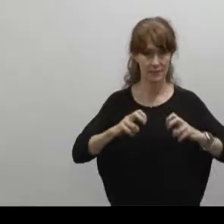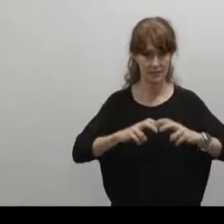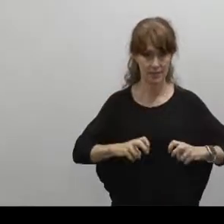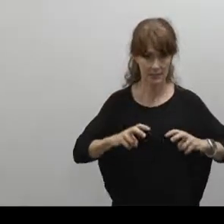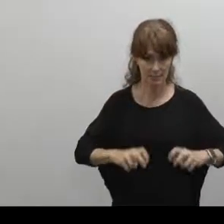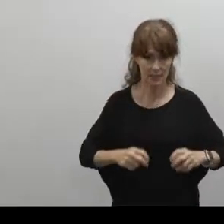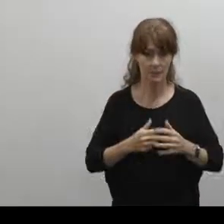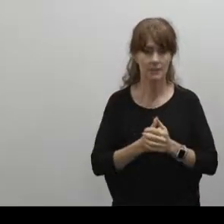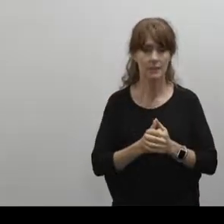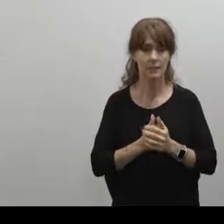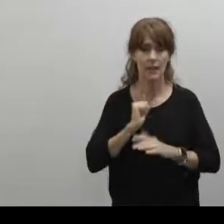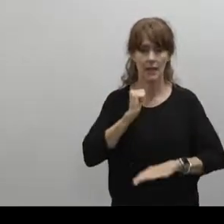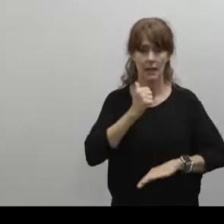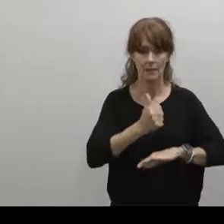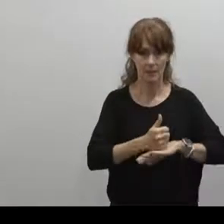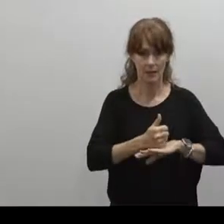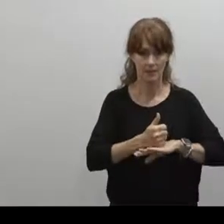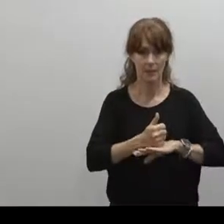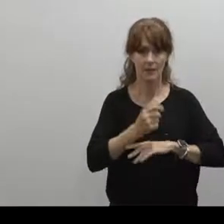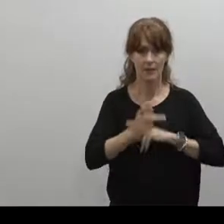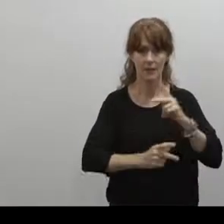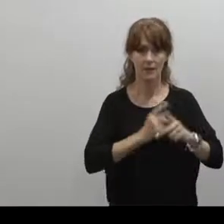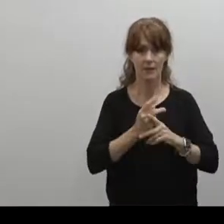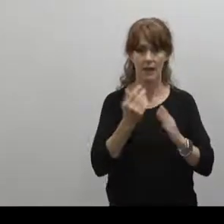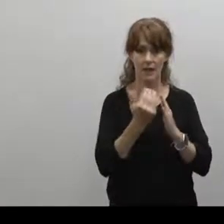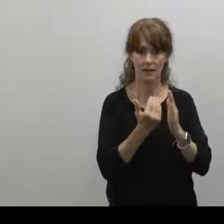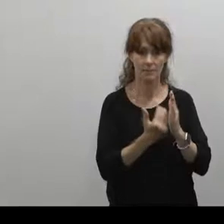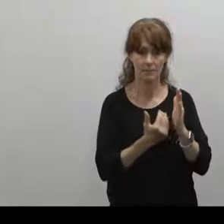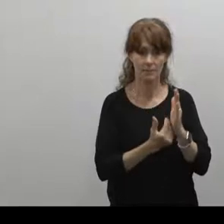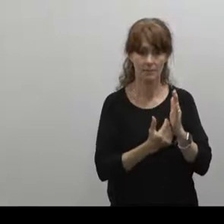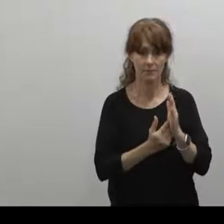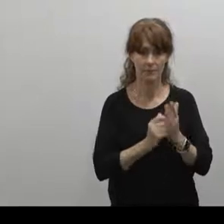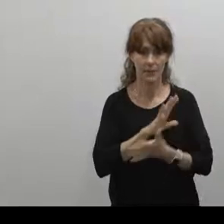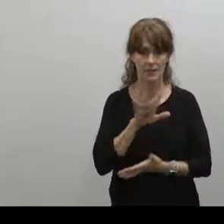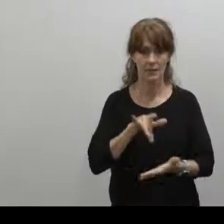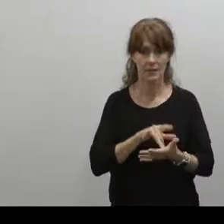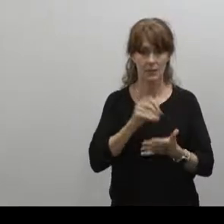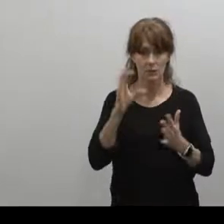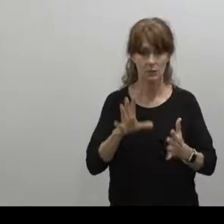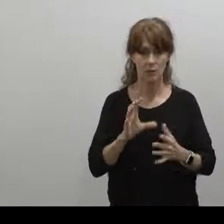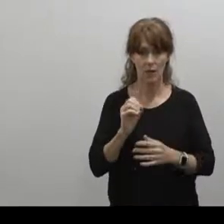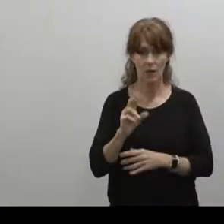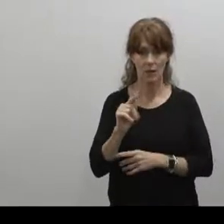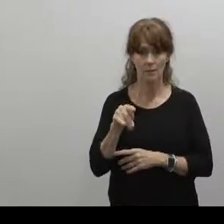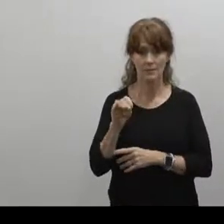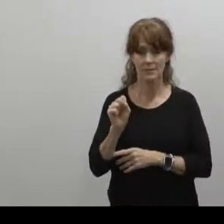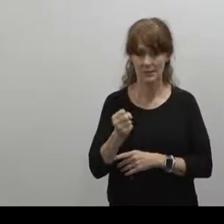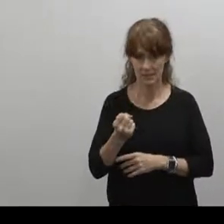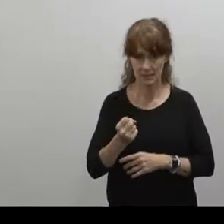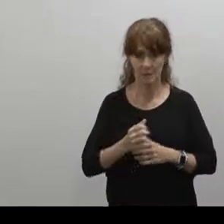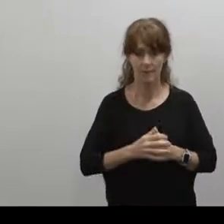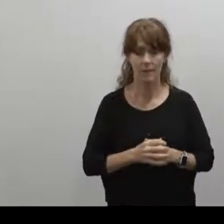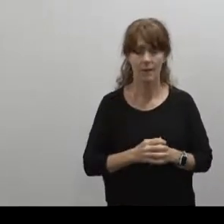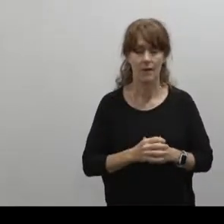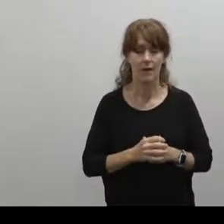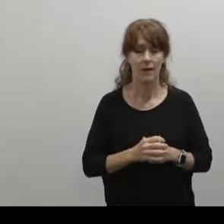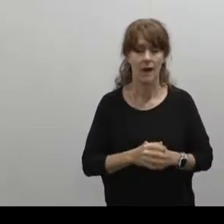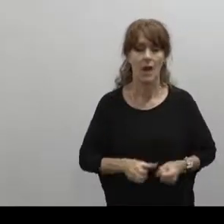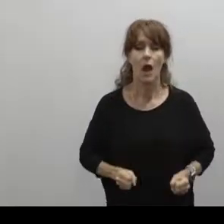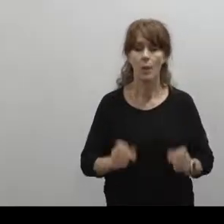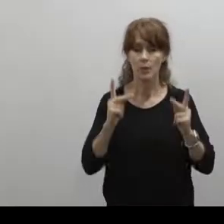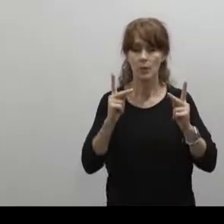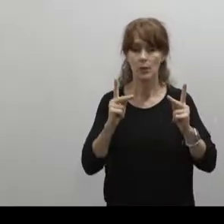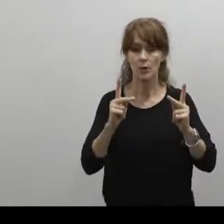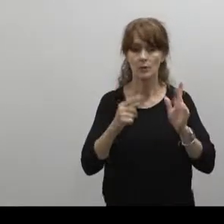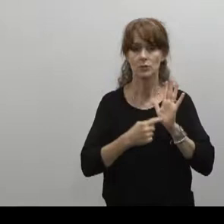hai đang thuê cà pin đất mưa làm pi cây cà khuôn ai nắng sông qua mưa làm pi cây cà đại khuôn ai mà đẹp bàn thuê nắng rùm tiền